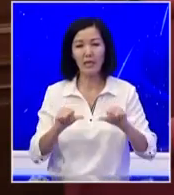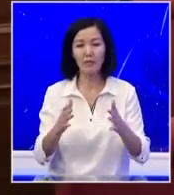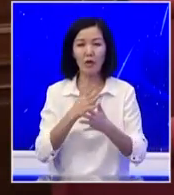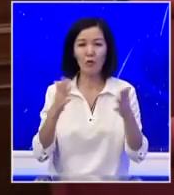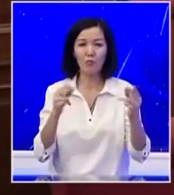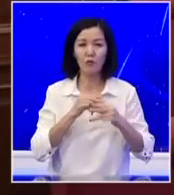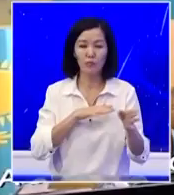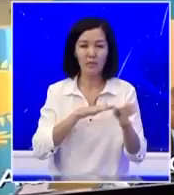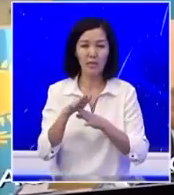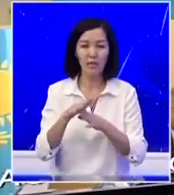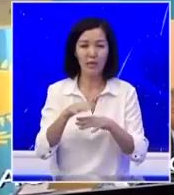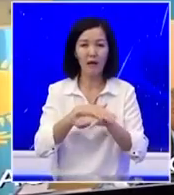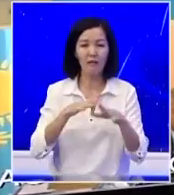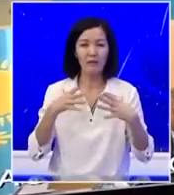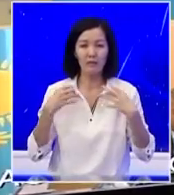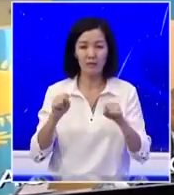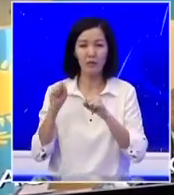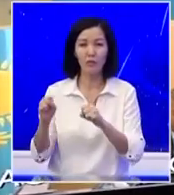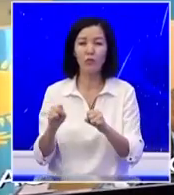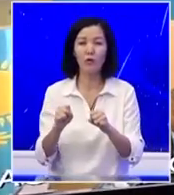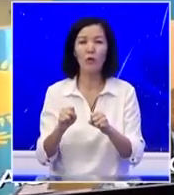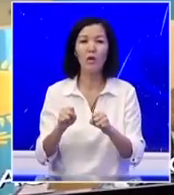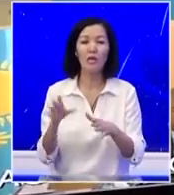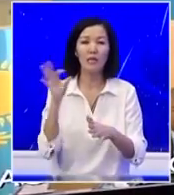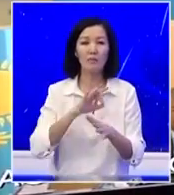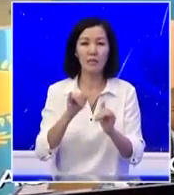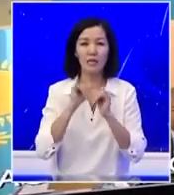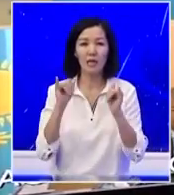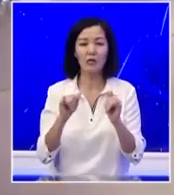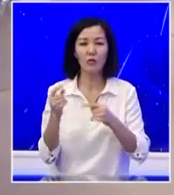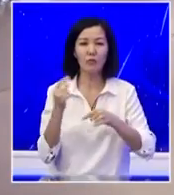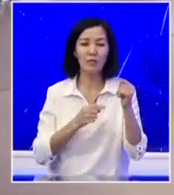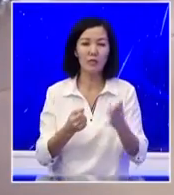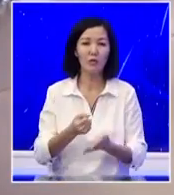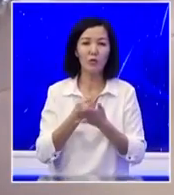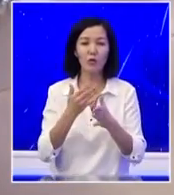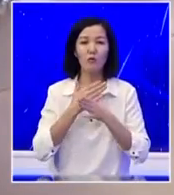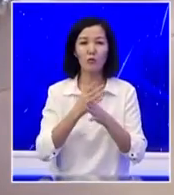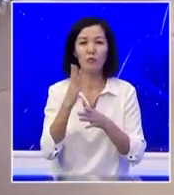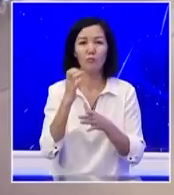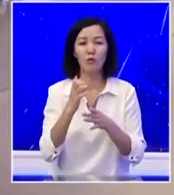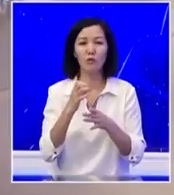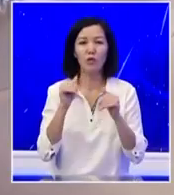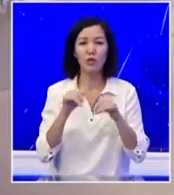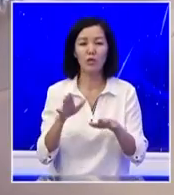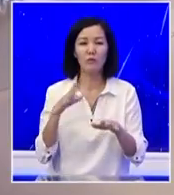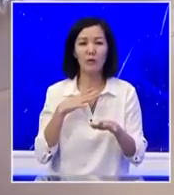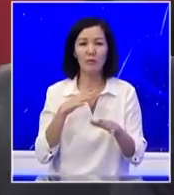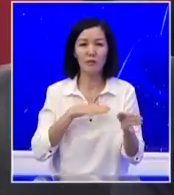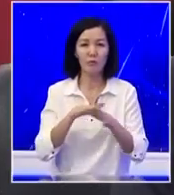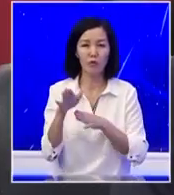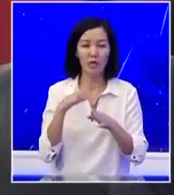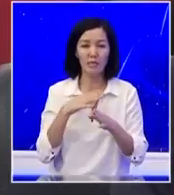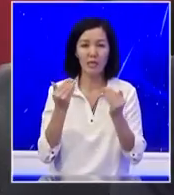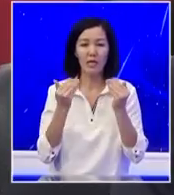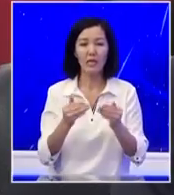жұмыс атқарды. Халықтың денсаулығын қорғау, олардың табысын арттыру және бизнесті қолдау үшін 500-ге жуық шешім қабылданып жүзеге асырылды.